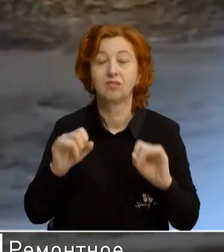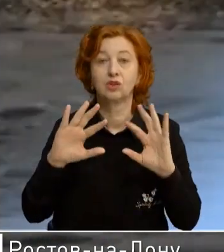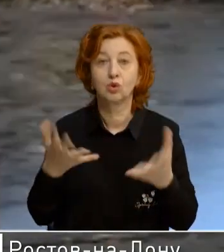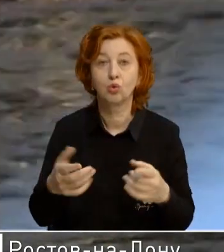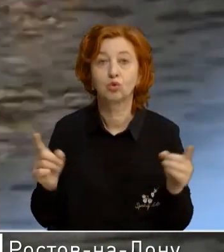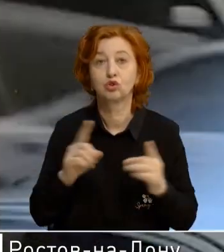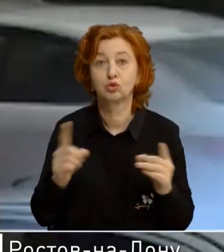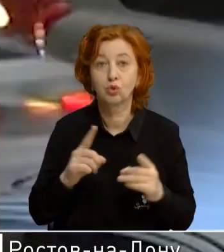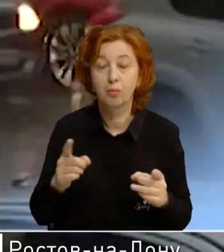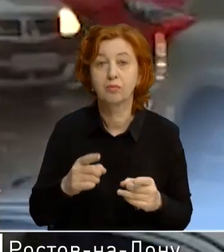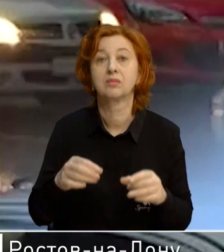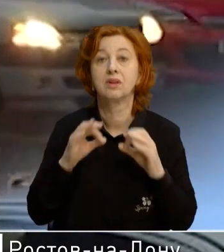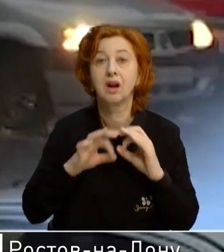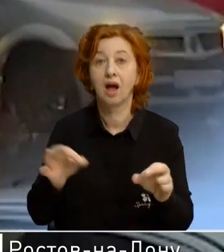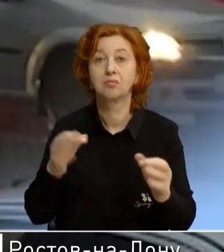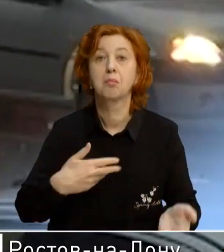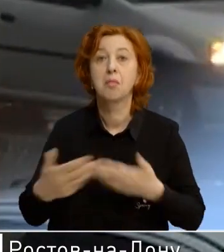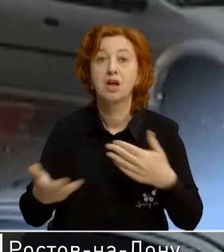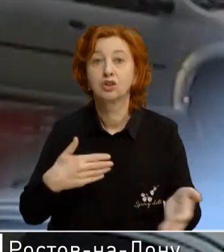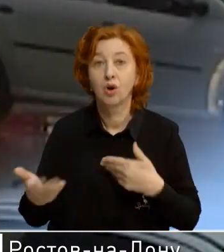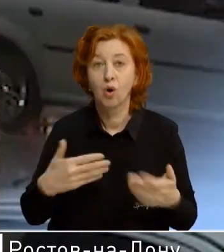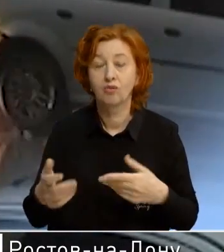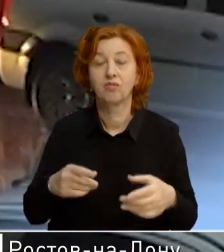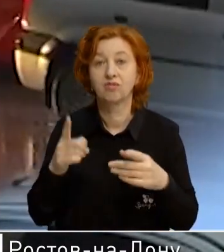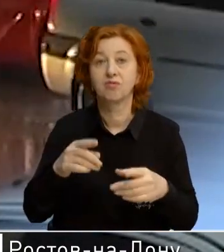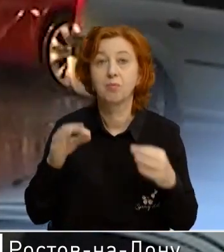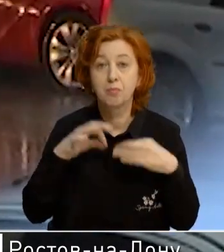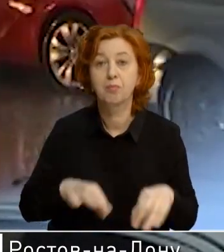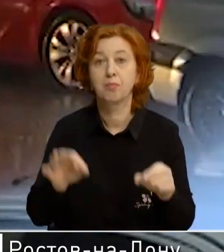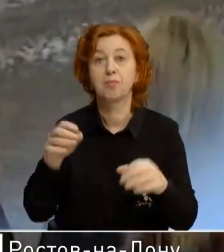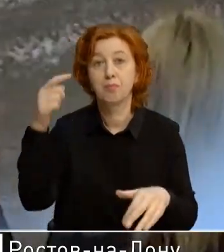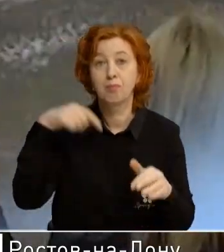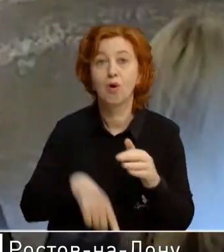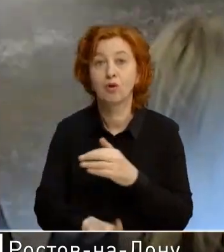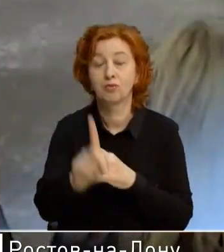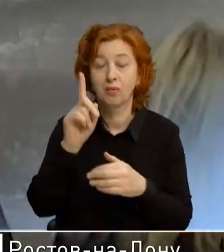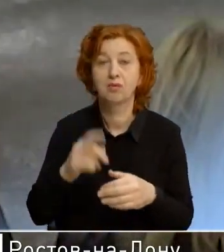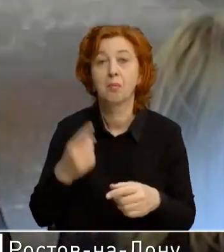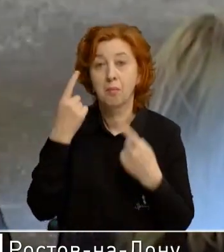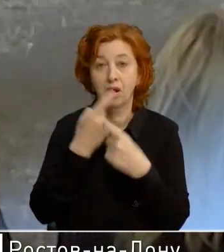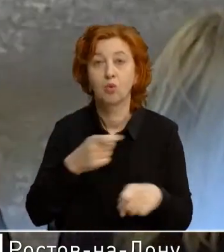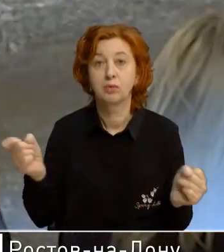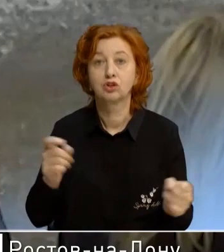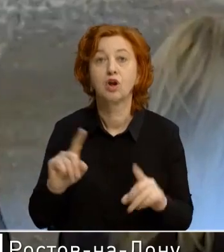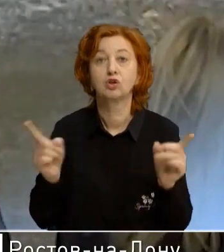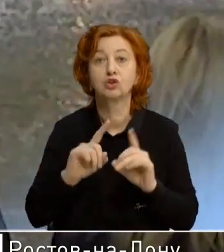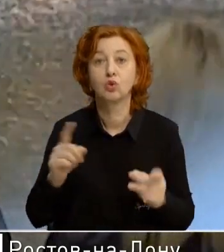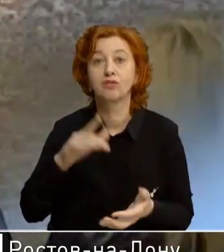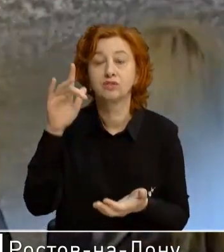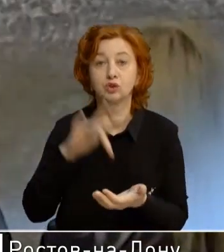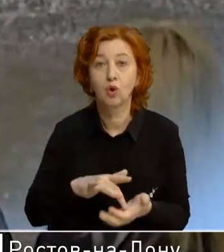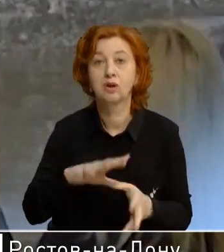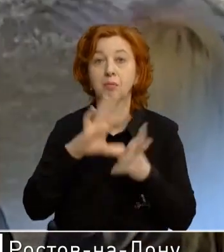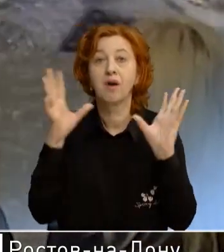ограничить выезд на личном транспорте. Пешеходам не переходить улицу в потоке воды. Кроме того, в ведомстве предупреждают, дождь может залить